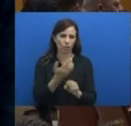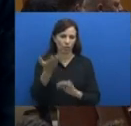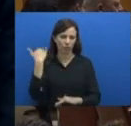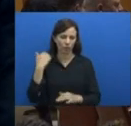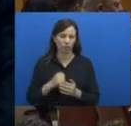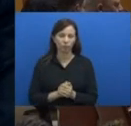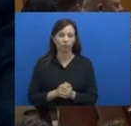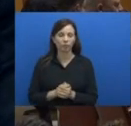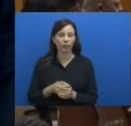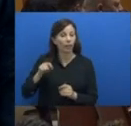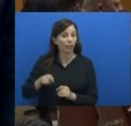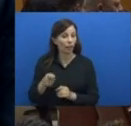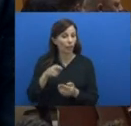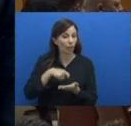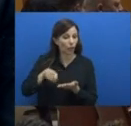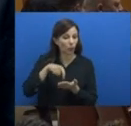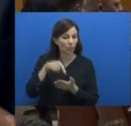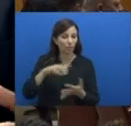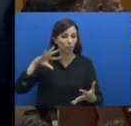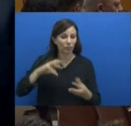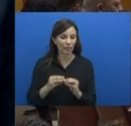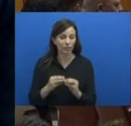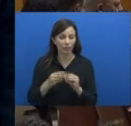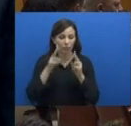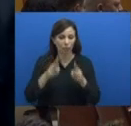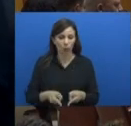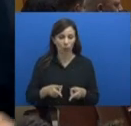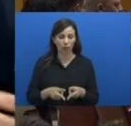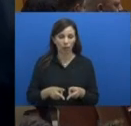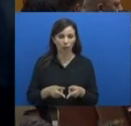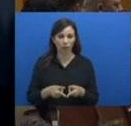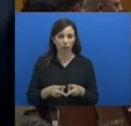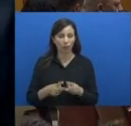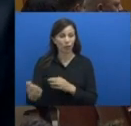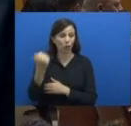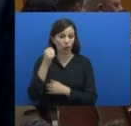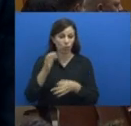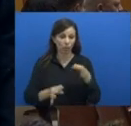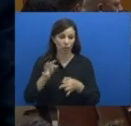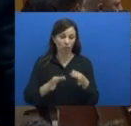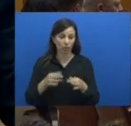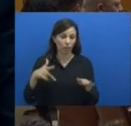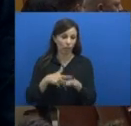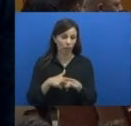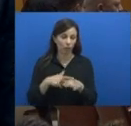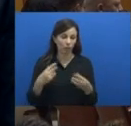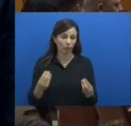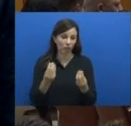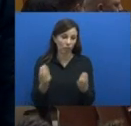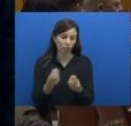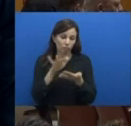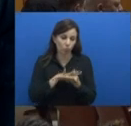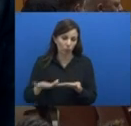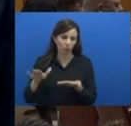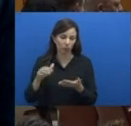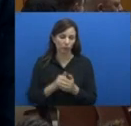للقيام بتغييرات في المحكمة العدل العليا والقوانين التي تعطيها الصلاحيات أو الظروف التي أعطت